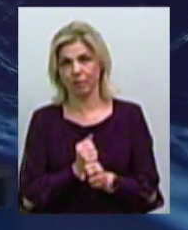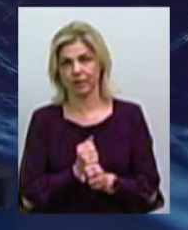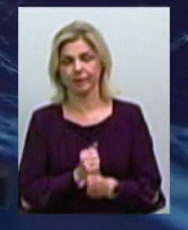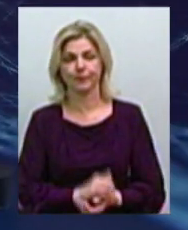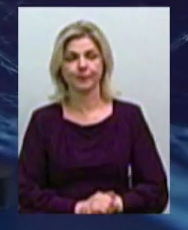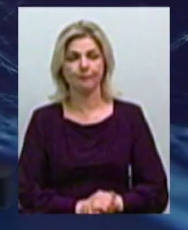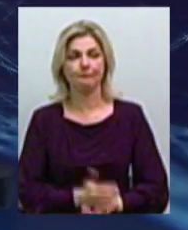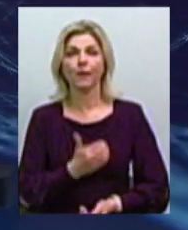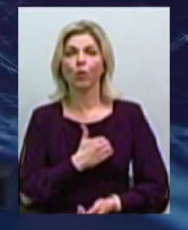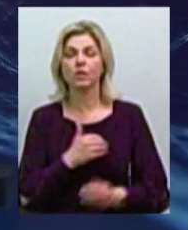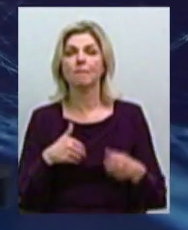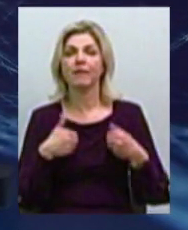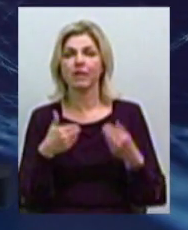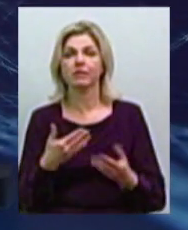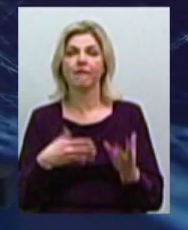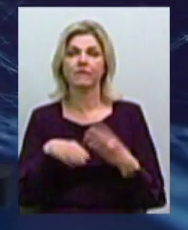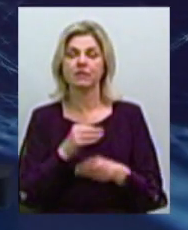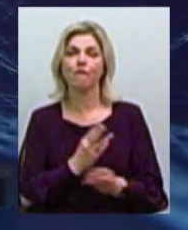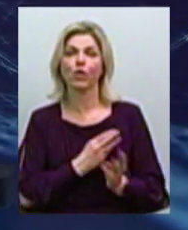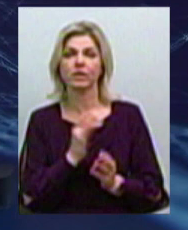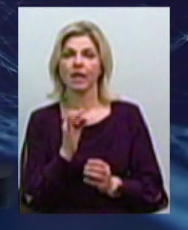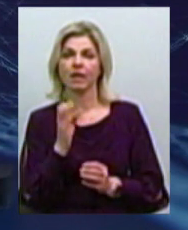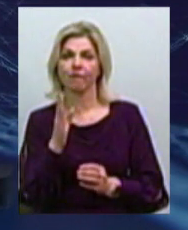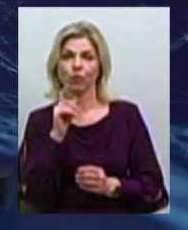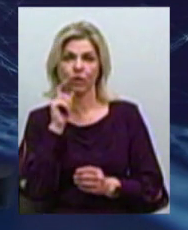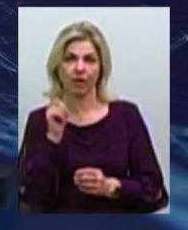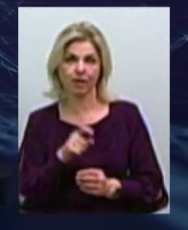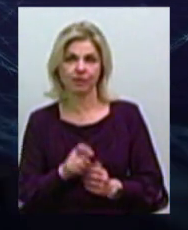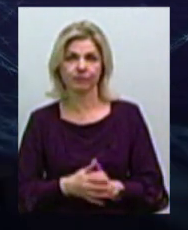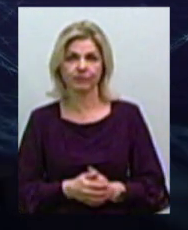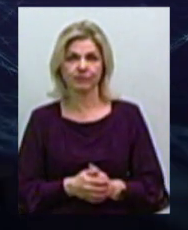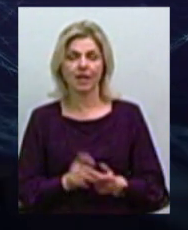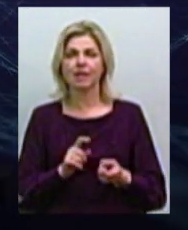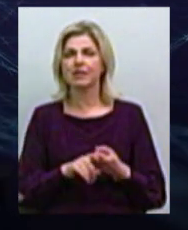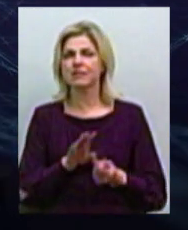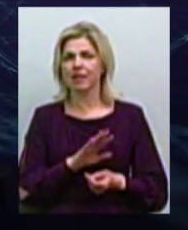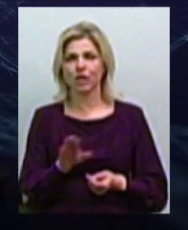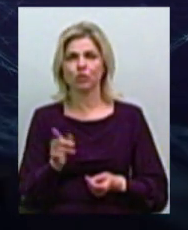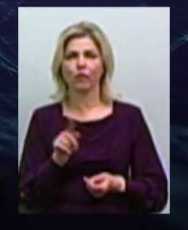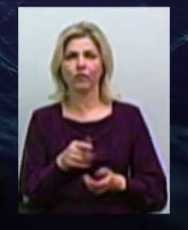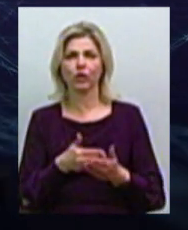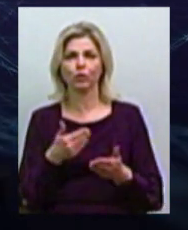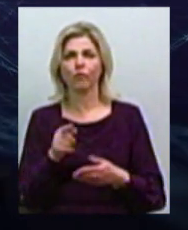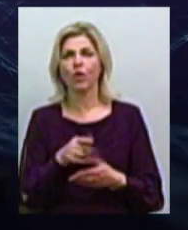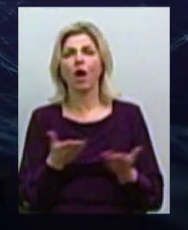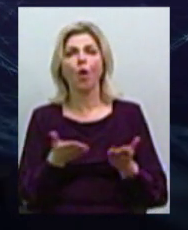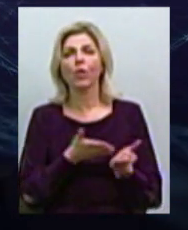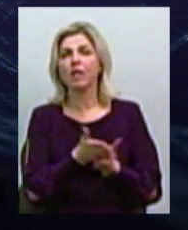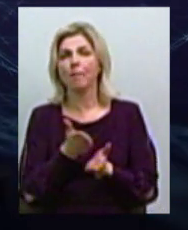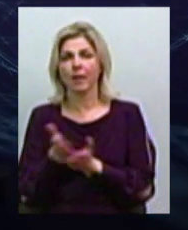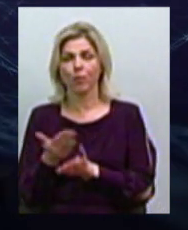би привітати усіх волонтерів України, незалежно від того, в якому волонтерському напрямку